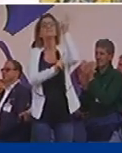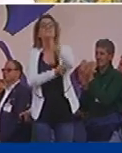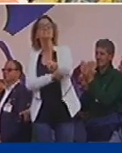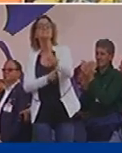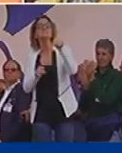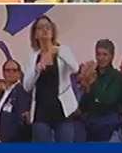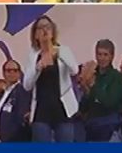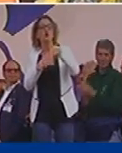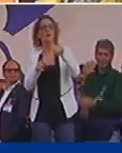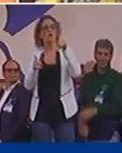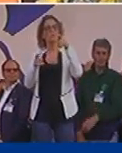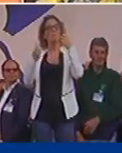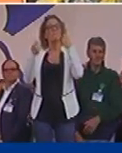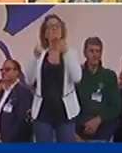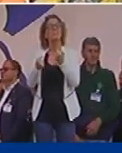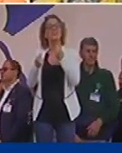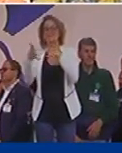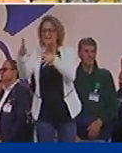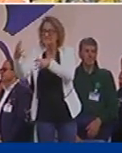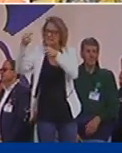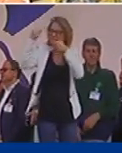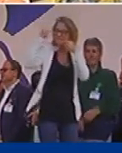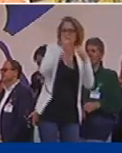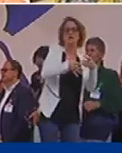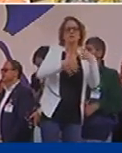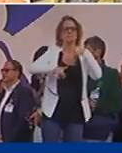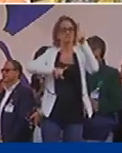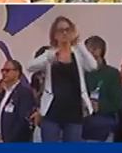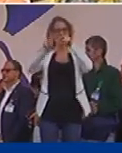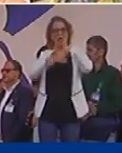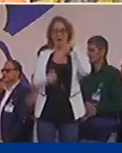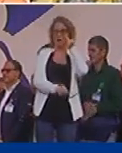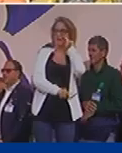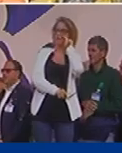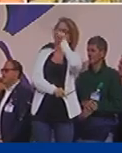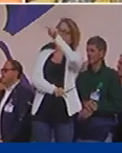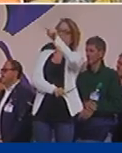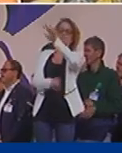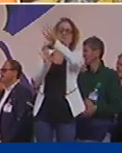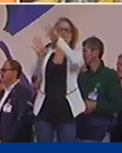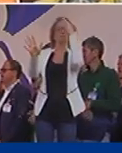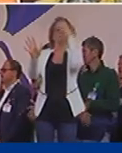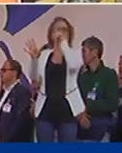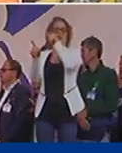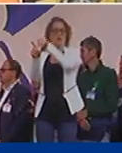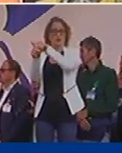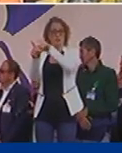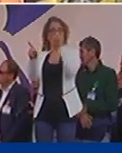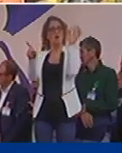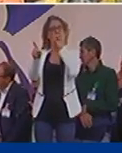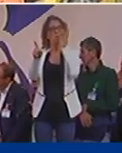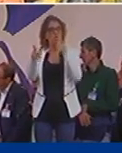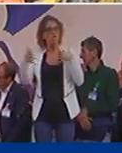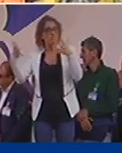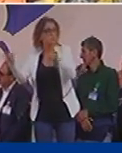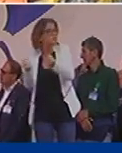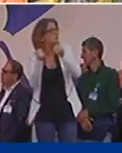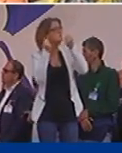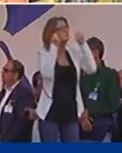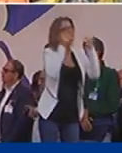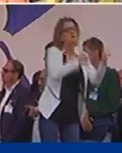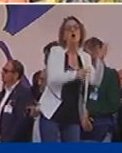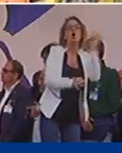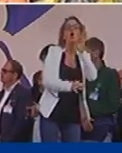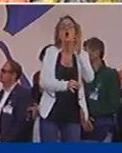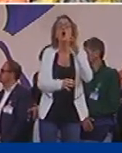porteranno via di peso. Io quella di Milano l'ho già scelta e o mi portano via di peso o i